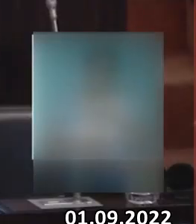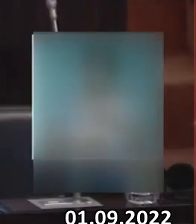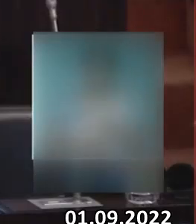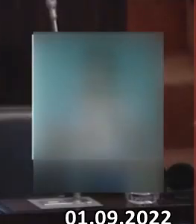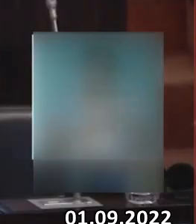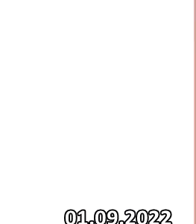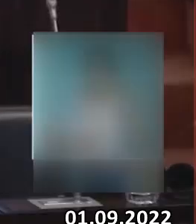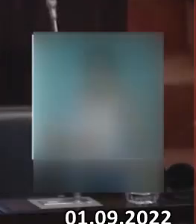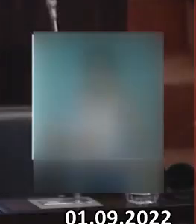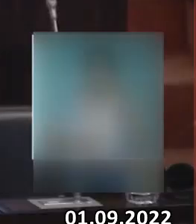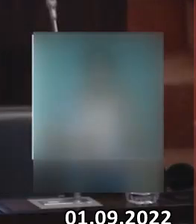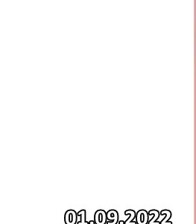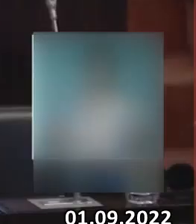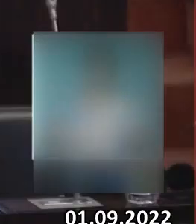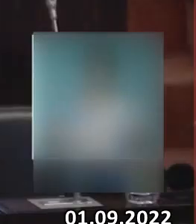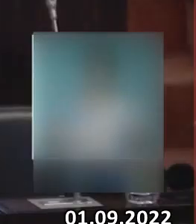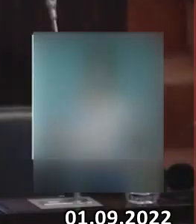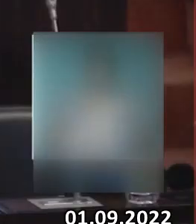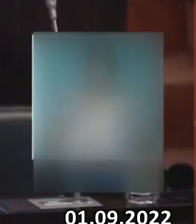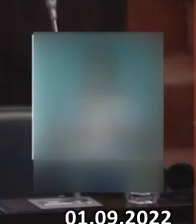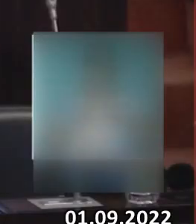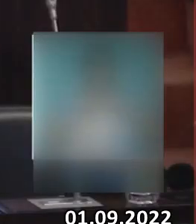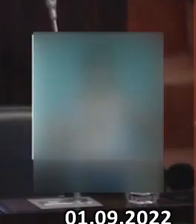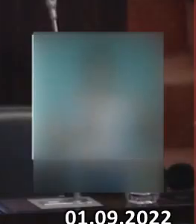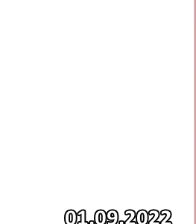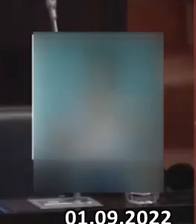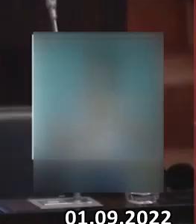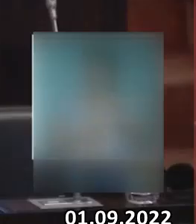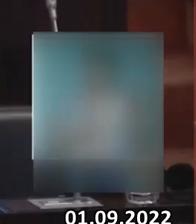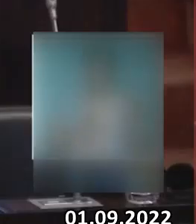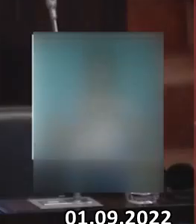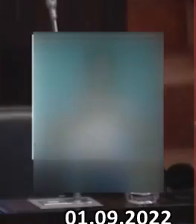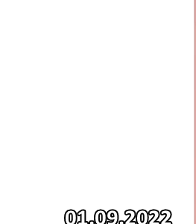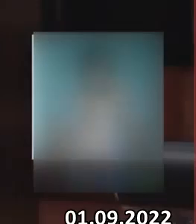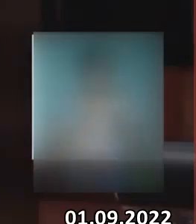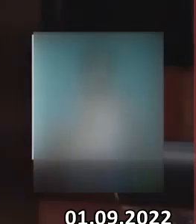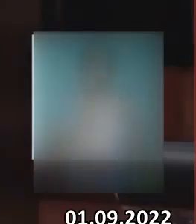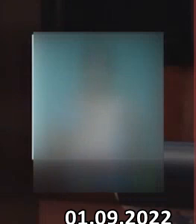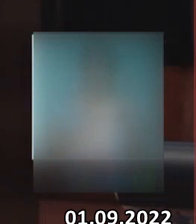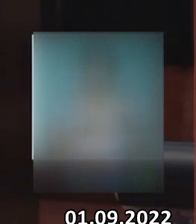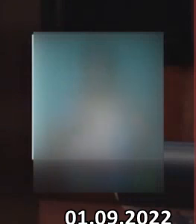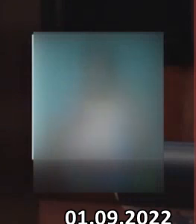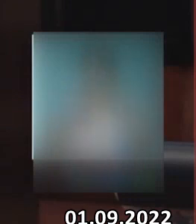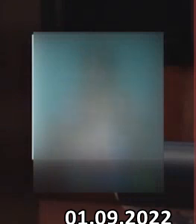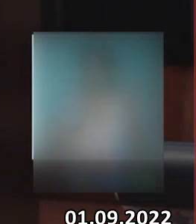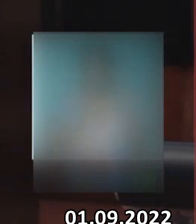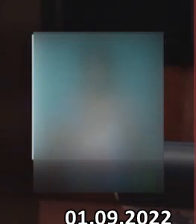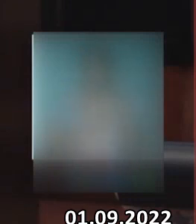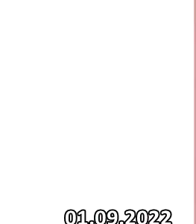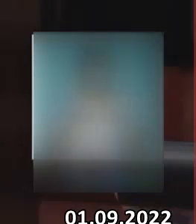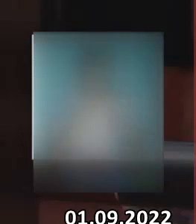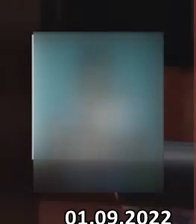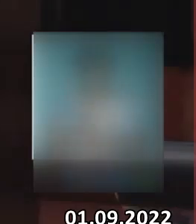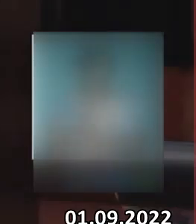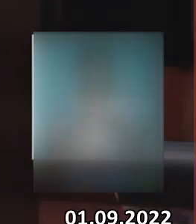පාර්ලිමේන්තුවට දැනුම් දෙන්න තිබ්බා කියලා. මුදල් බලය තියෙන්නේ අපිට. නමුත් කිසිම දැනුම් දීමක් පාර්ලිමේන්තුවටවත් කිසි කෙනෙකුටවත් දැනුම් දීලා නැහැ. මේ කාර්යභාරයේ මුදල් නීති